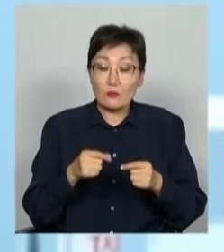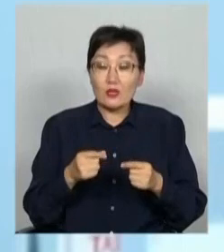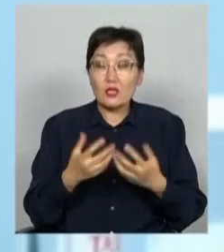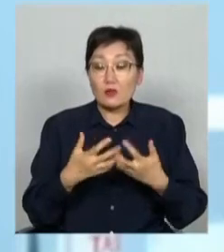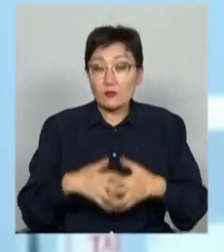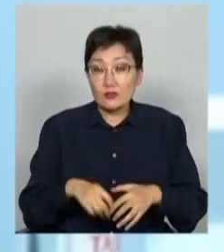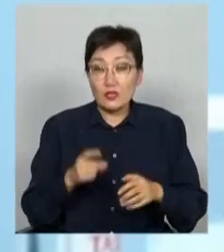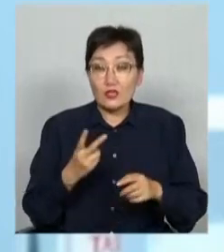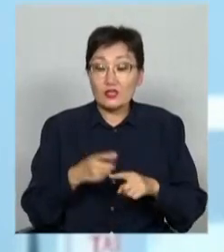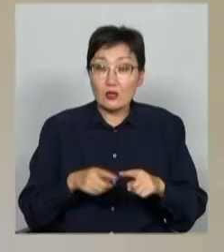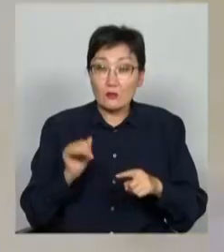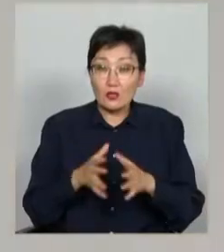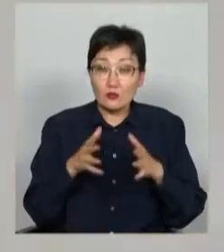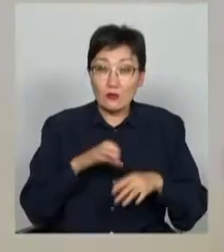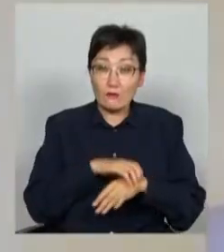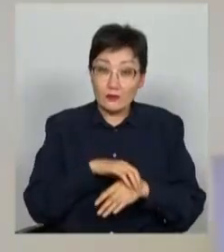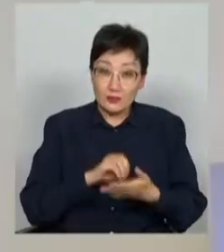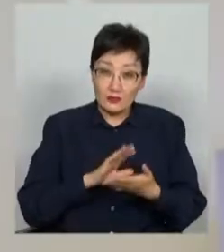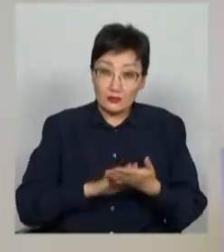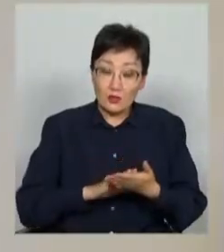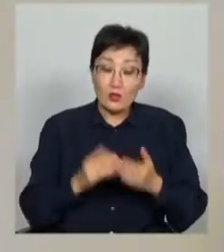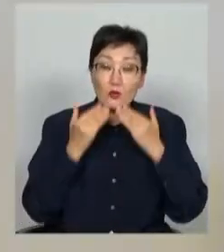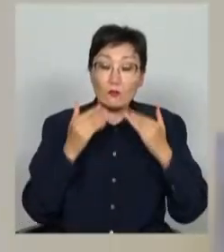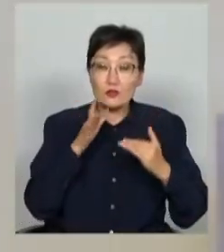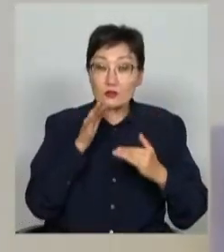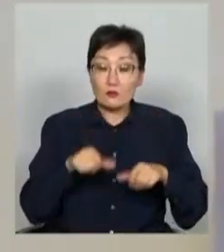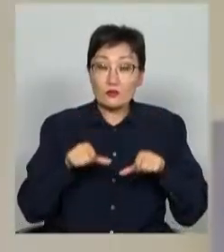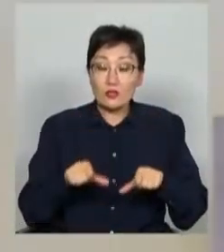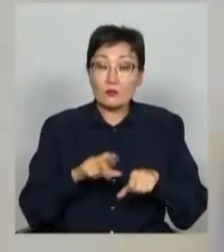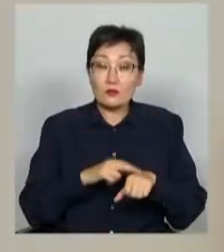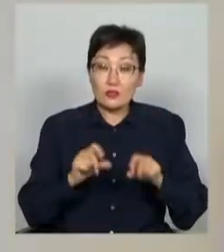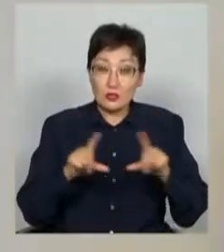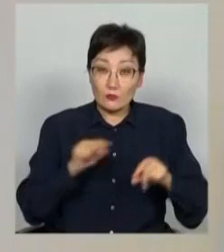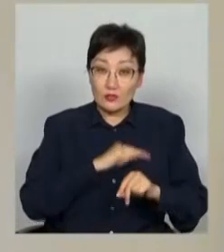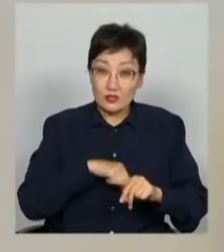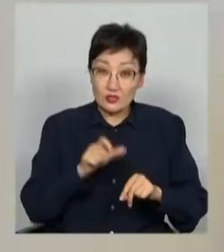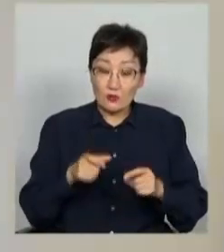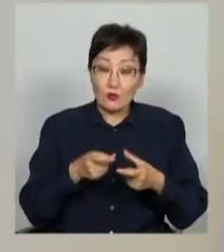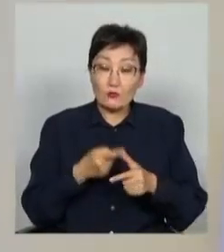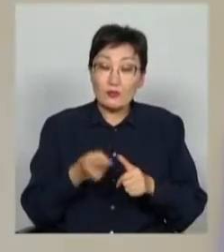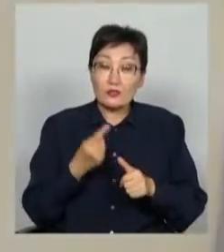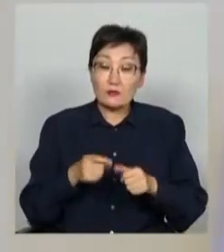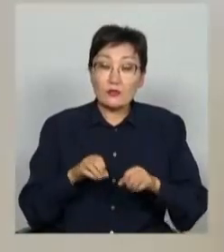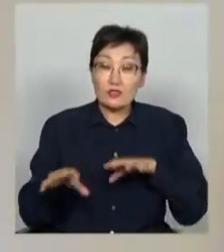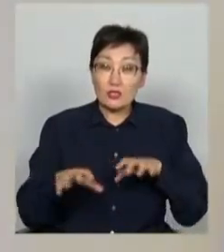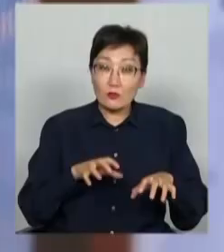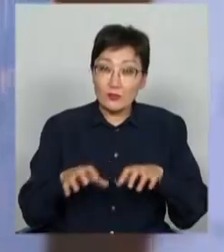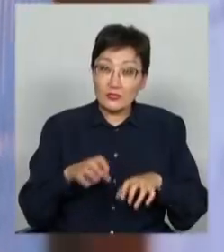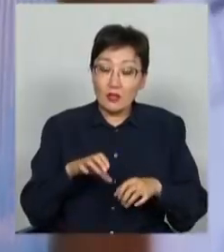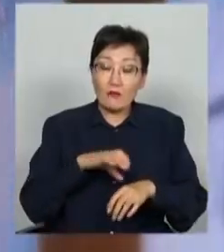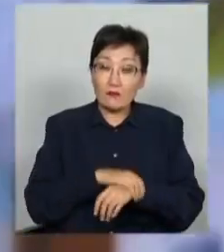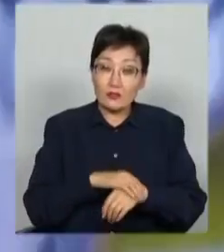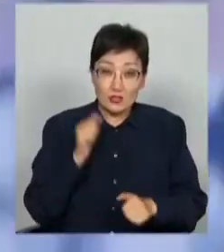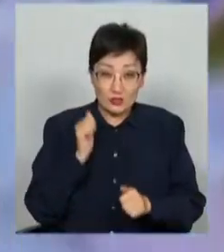2500-ға жуық алаяқтық жасалды. Соңғы уақытта құқық қорғау органдары қызметкерлерінің атынан жасалатын алаяқтық фактілер де жиілеп